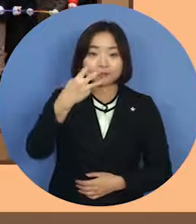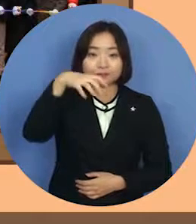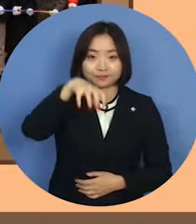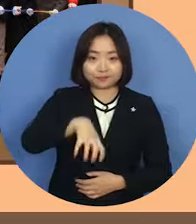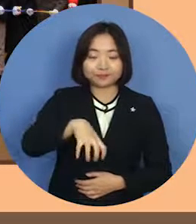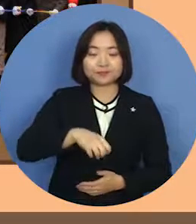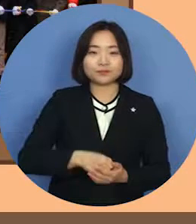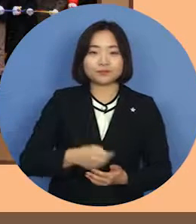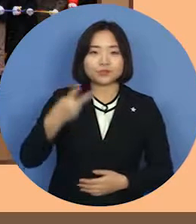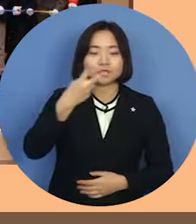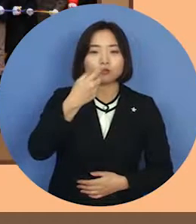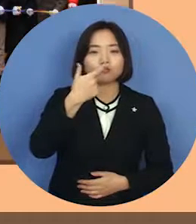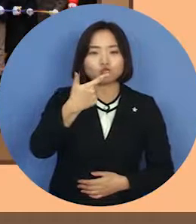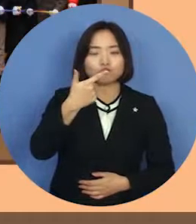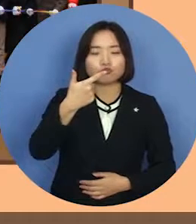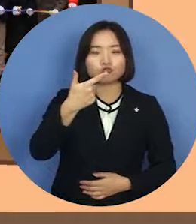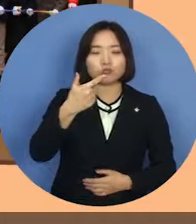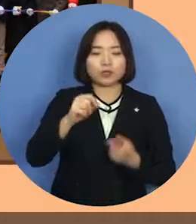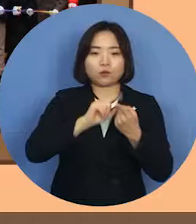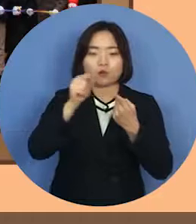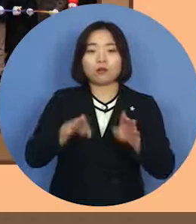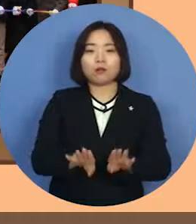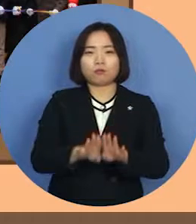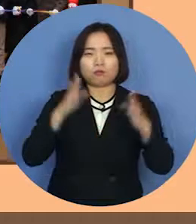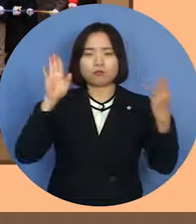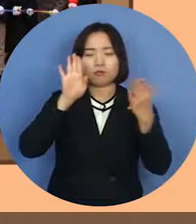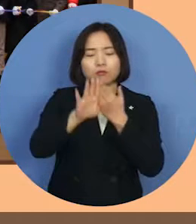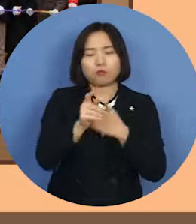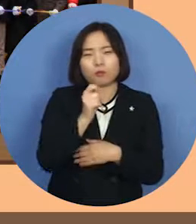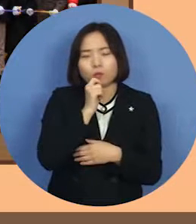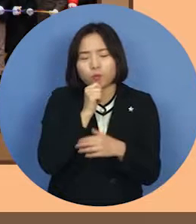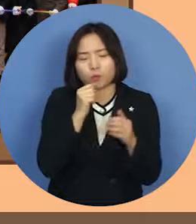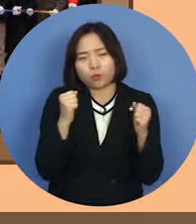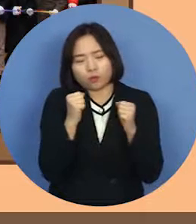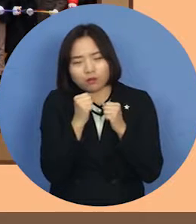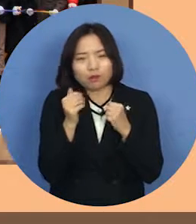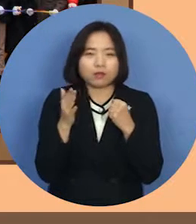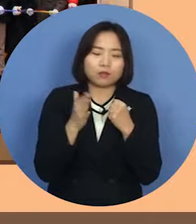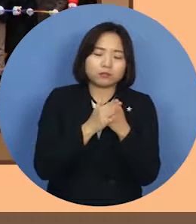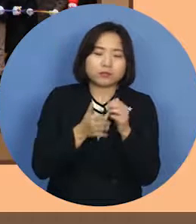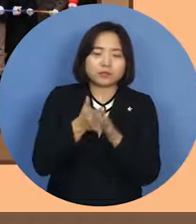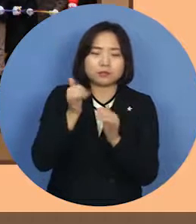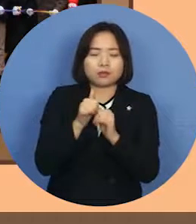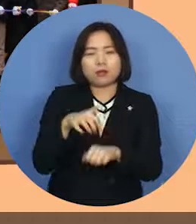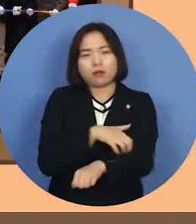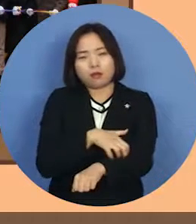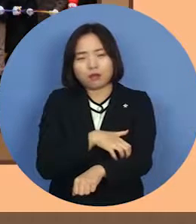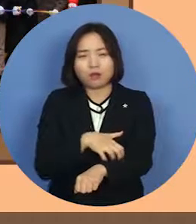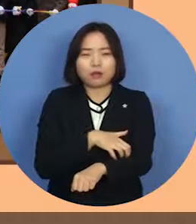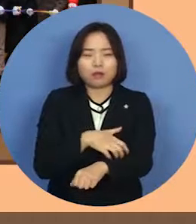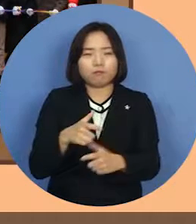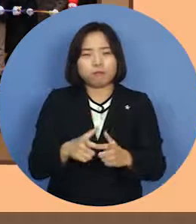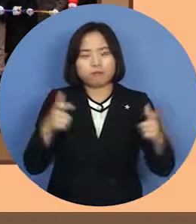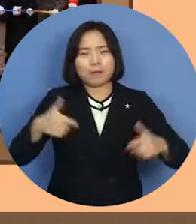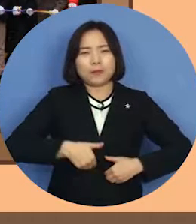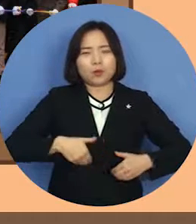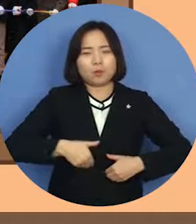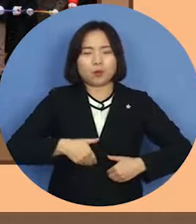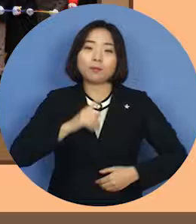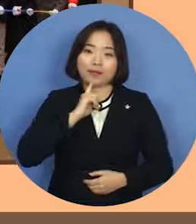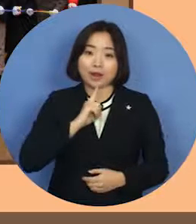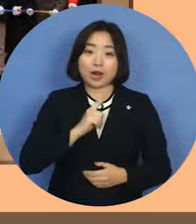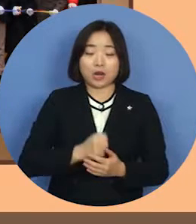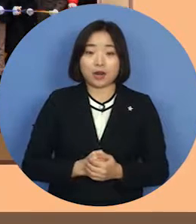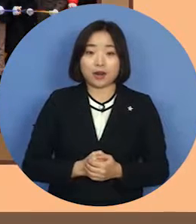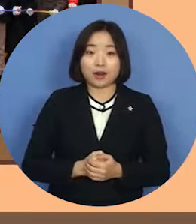쌍용3동 주민자치센터는 지난 2006년 1월 개소 이후 협소한 공간 때문에 지역 주민들로부터 확장 필요성이 꾸준히